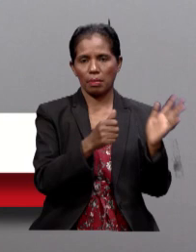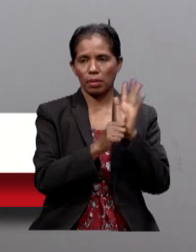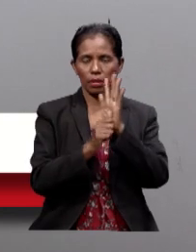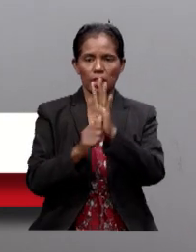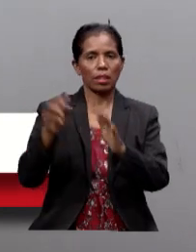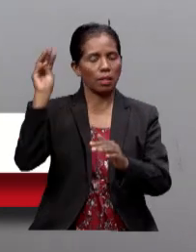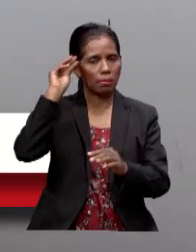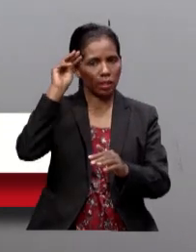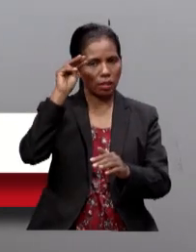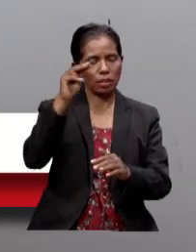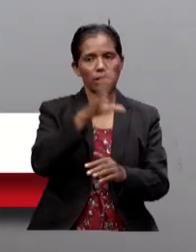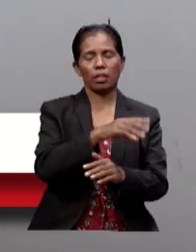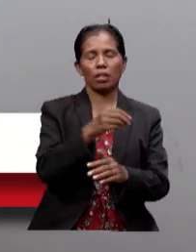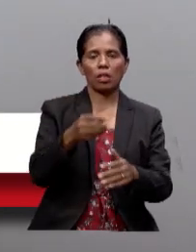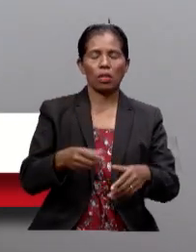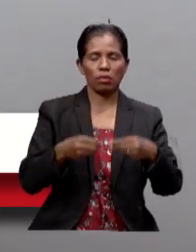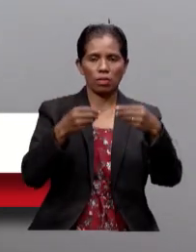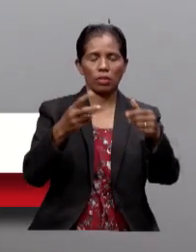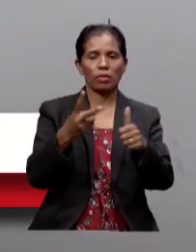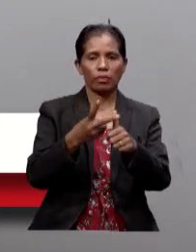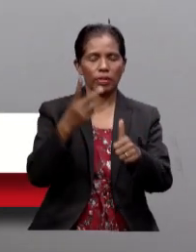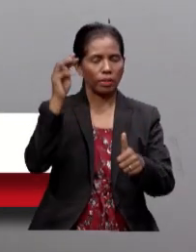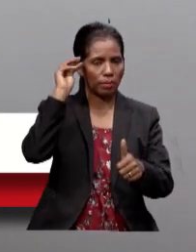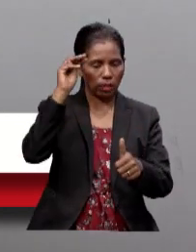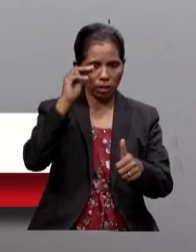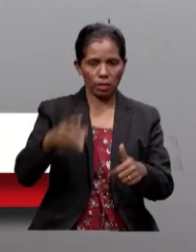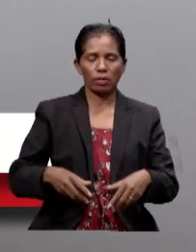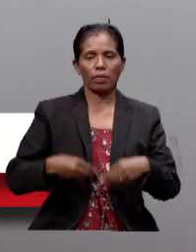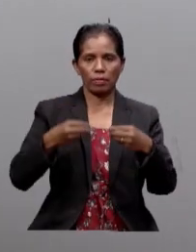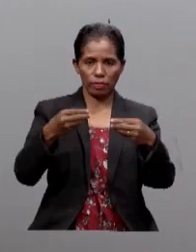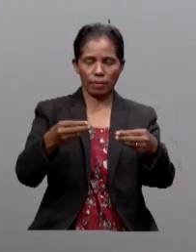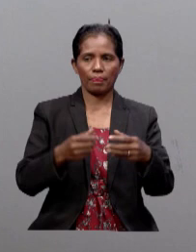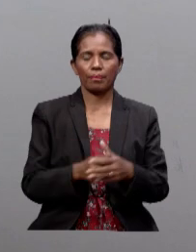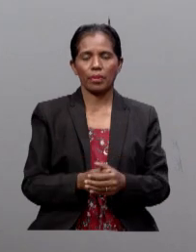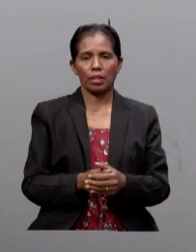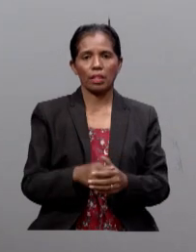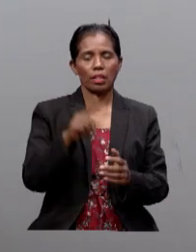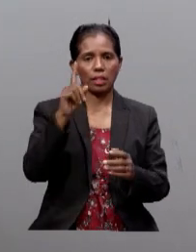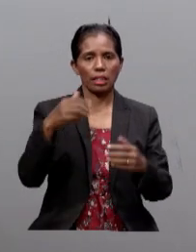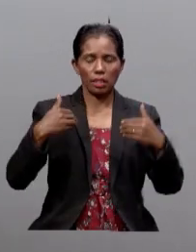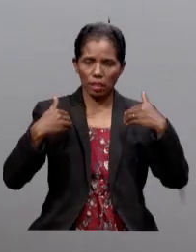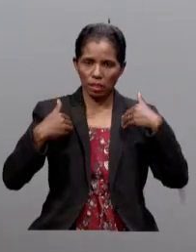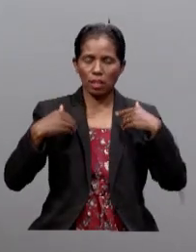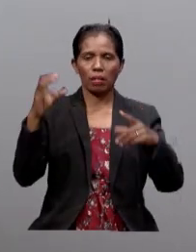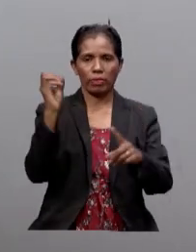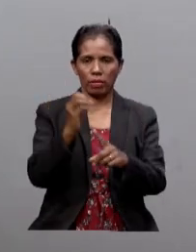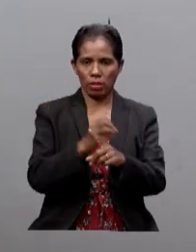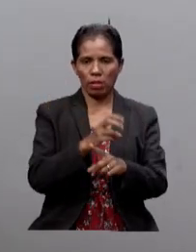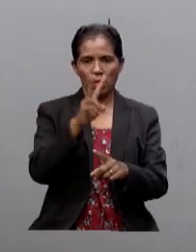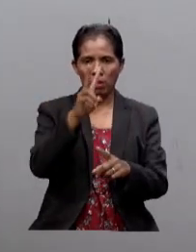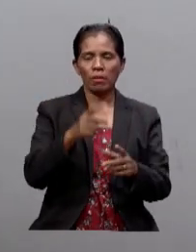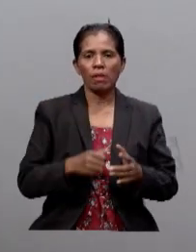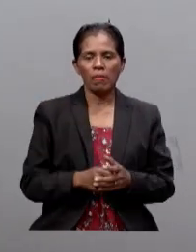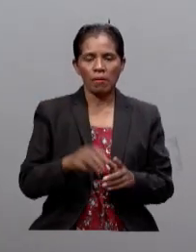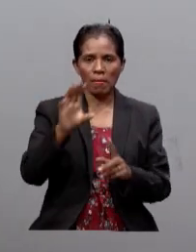Ministro, kom conhecimento ba sa Vice Ministro do Interior. Iha opsang parecer ser neho tu,